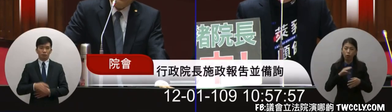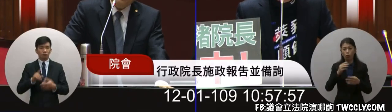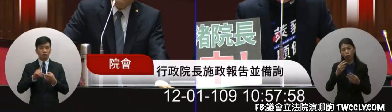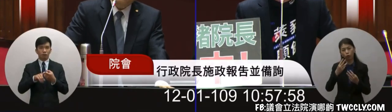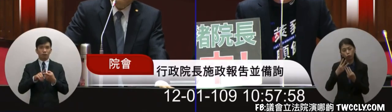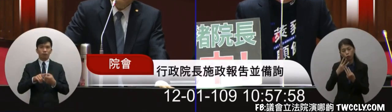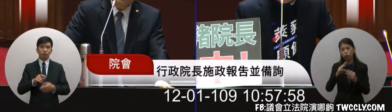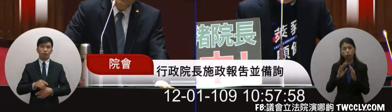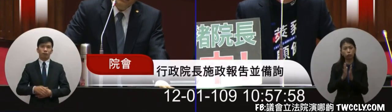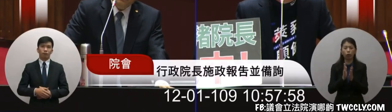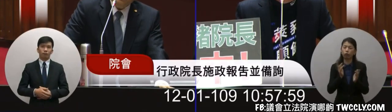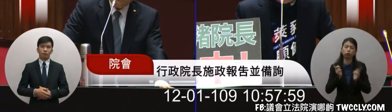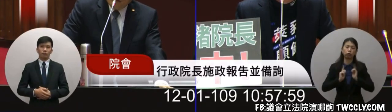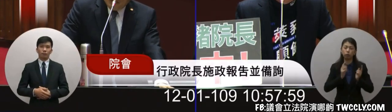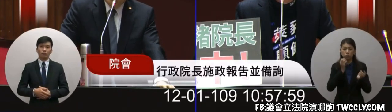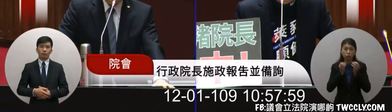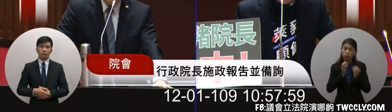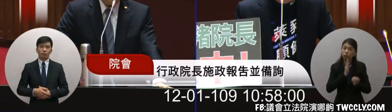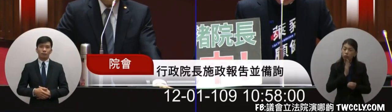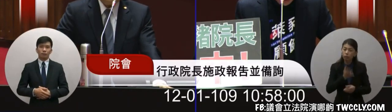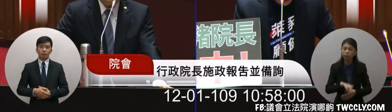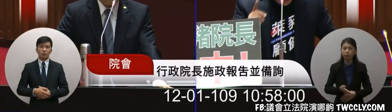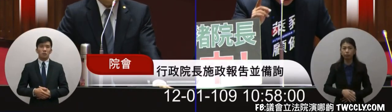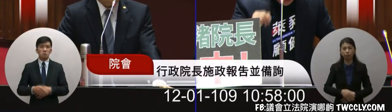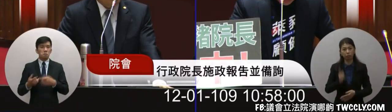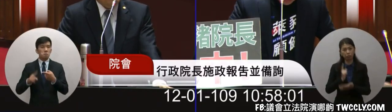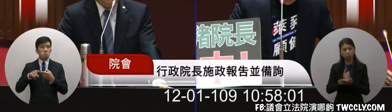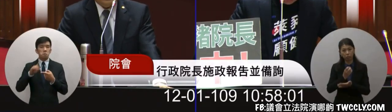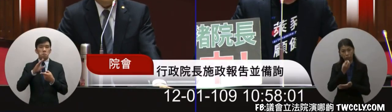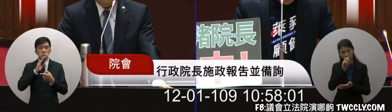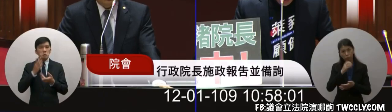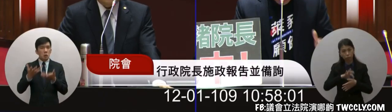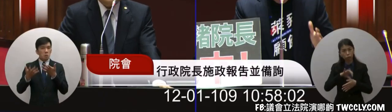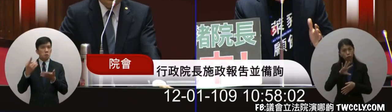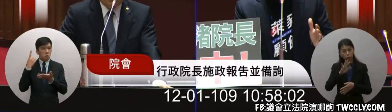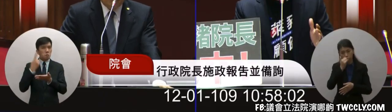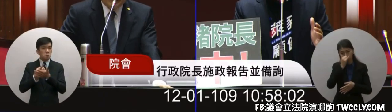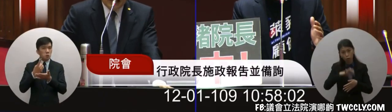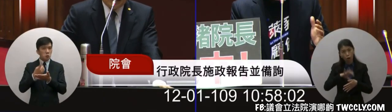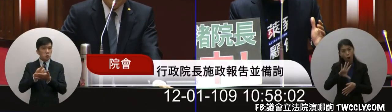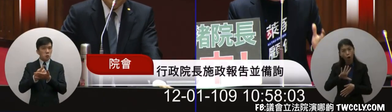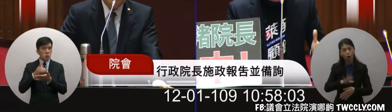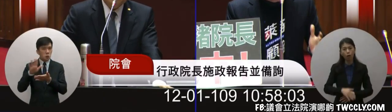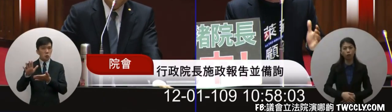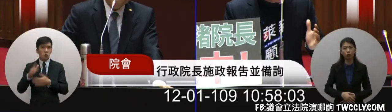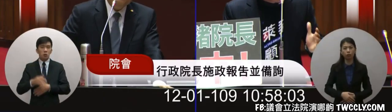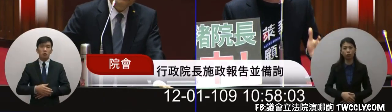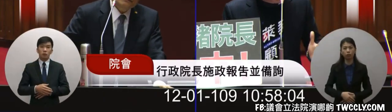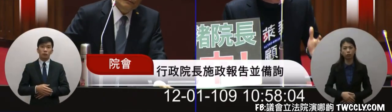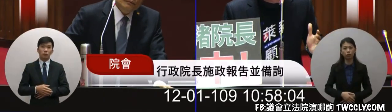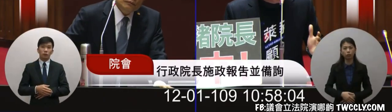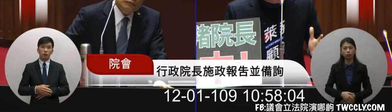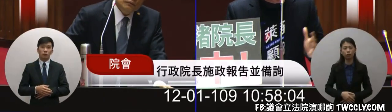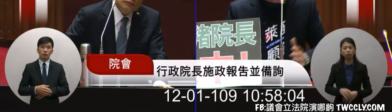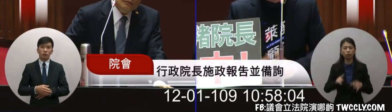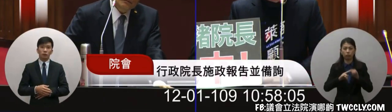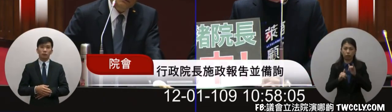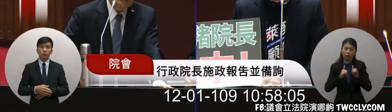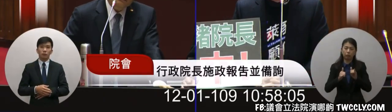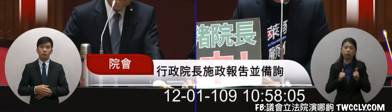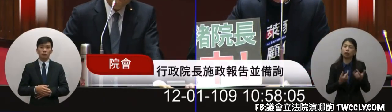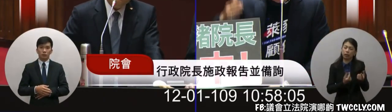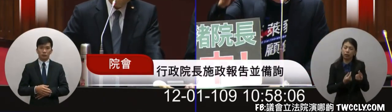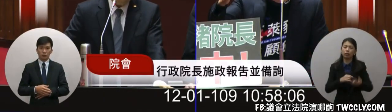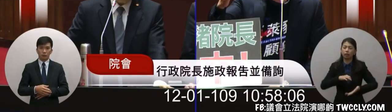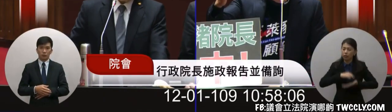对。 所以基本上你每天都吃得到猪肉。 应该是差不多每天都。 所以 吃牛肉比较。 这个就是我们现在国人同胞最担心